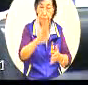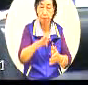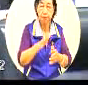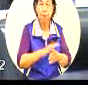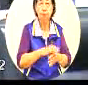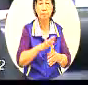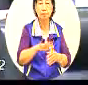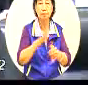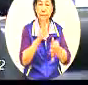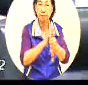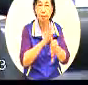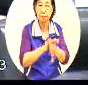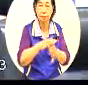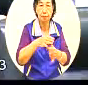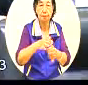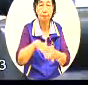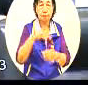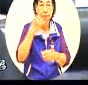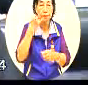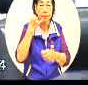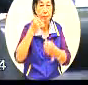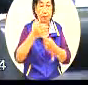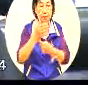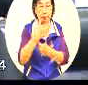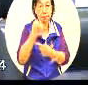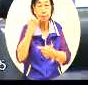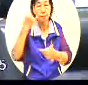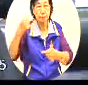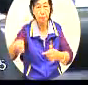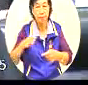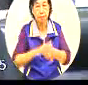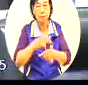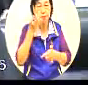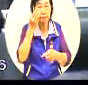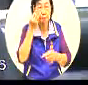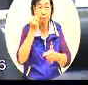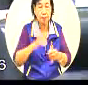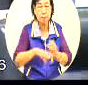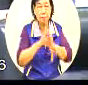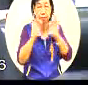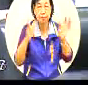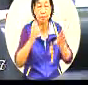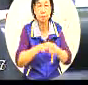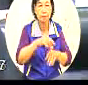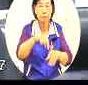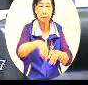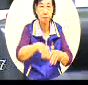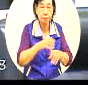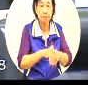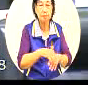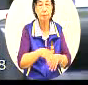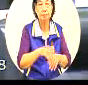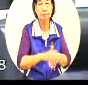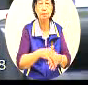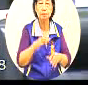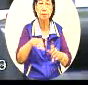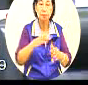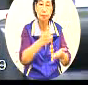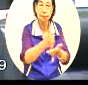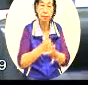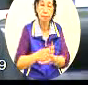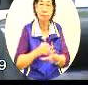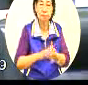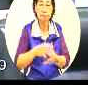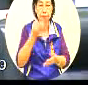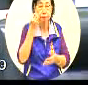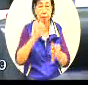岛，那么在这个观光局在这个部分，我希望也有其他的整个配套措施。最后我再请观光局长，是不是愿意整